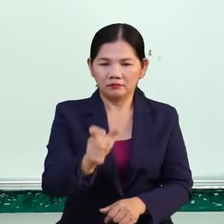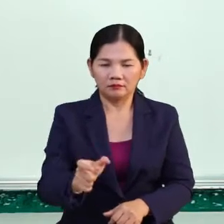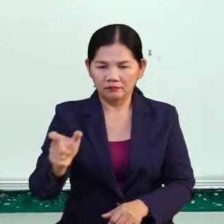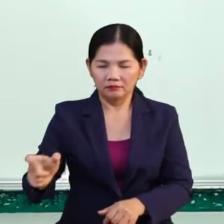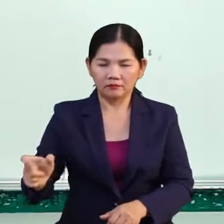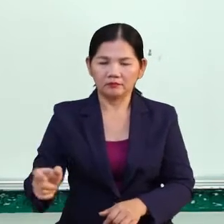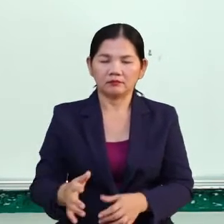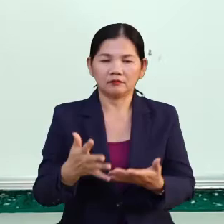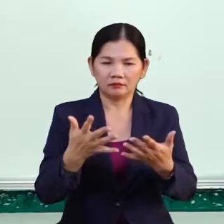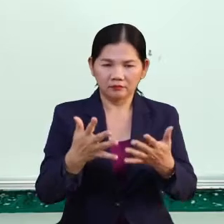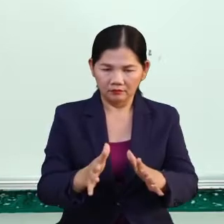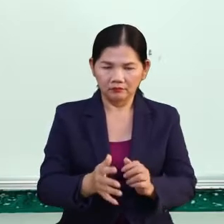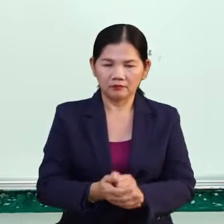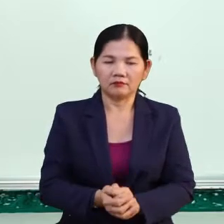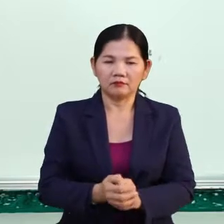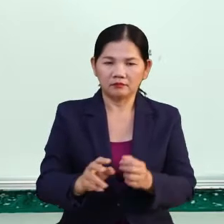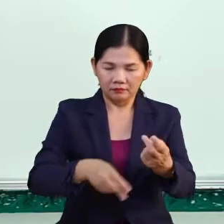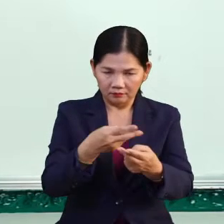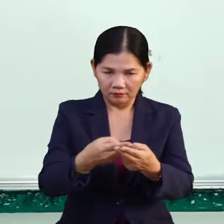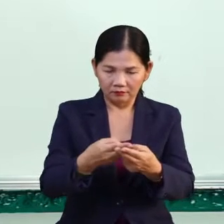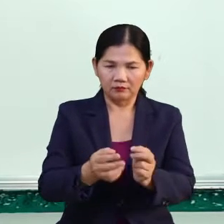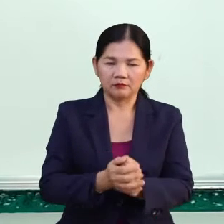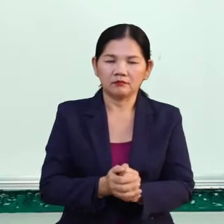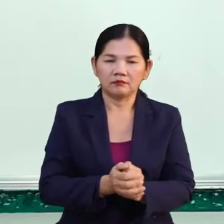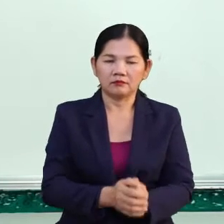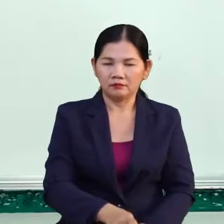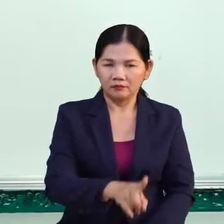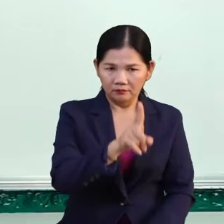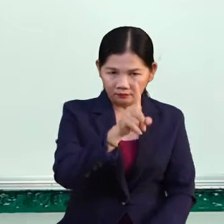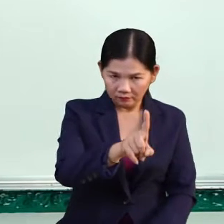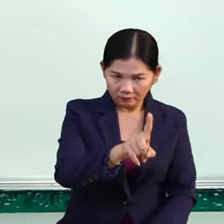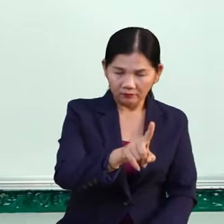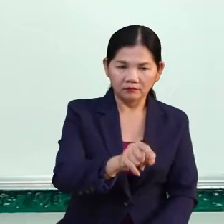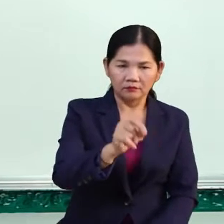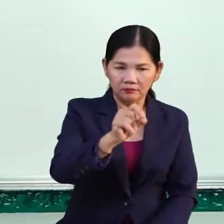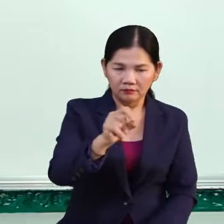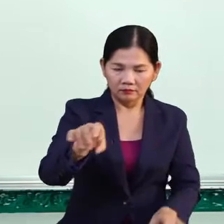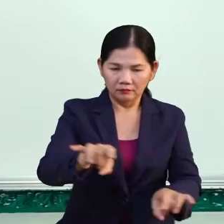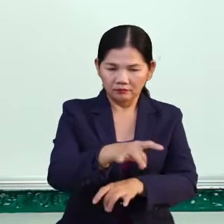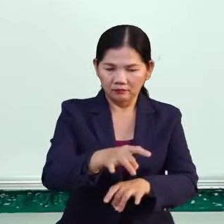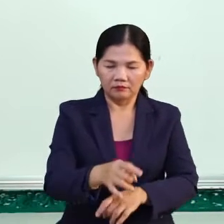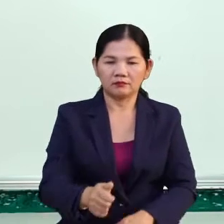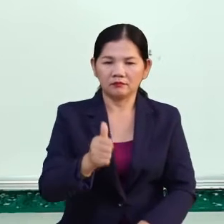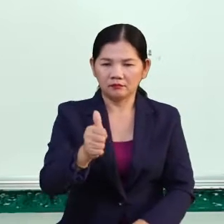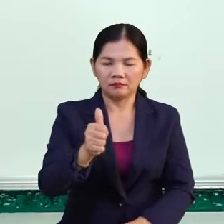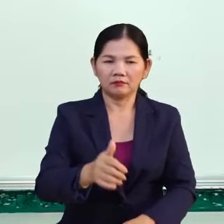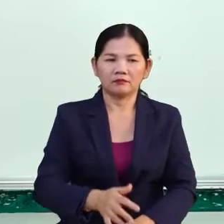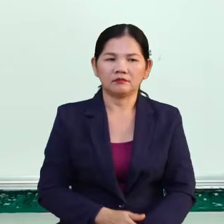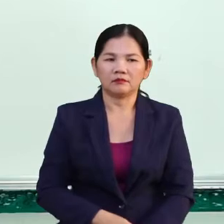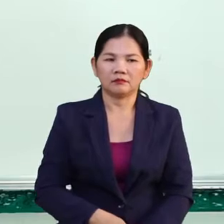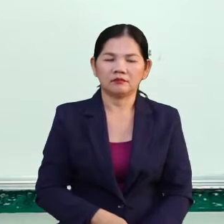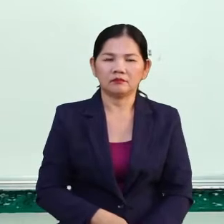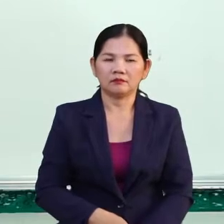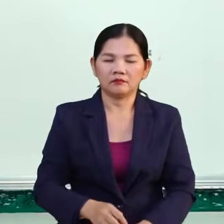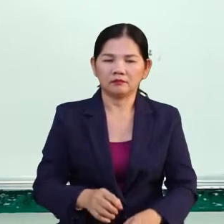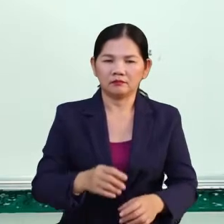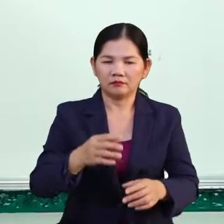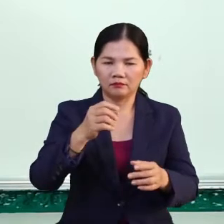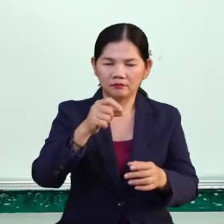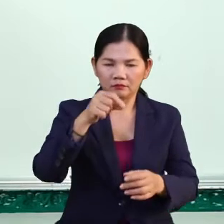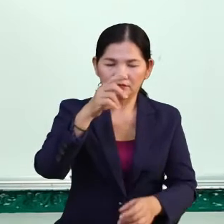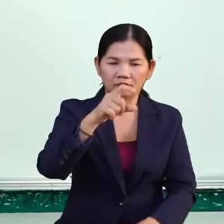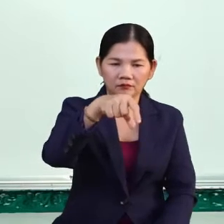ដាក់ចម្លើយរបស់នឹងនៅកន្លែងលេខ1ណាអំពើល្អរបស់នារីម្នាក់ហើយកូនចោះបន្តមកកូ